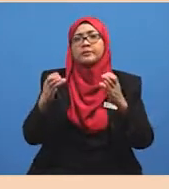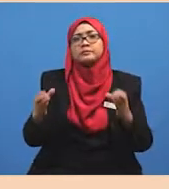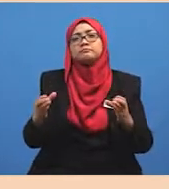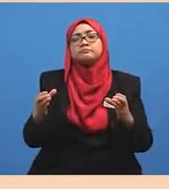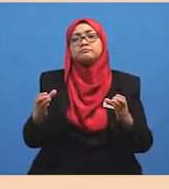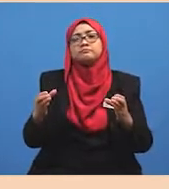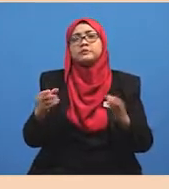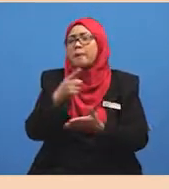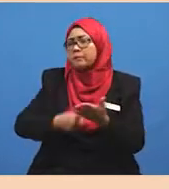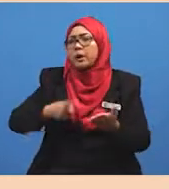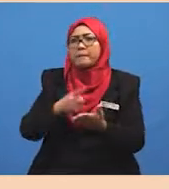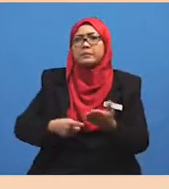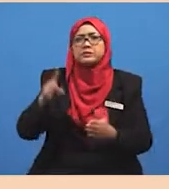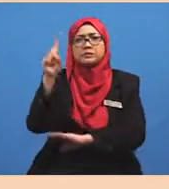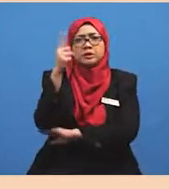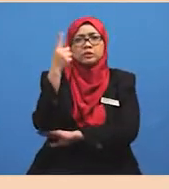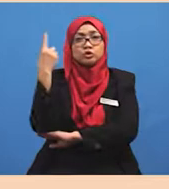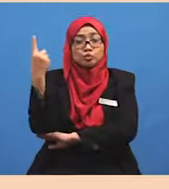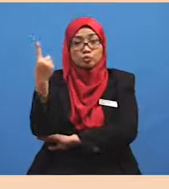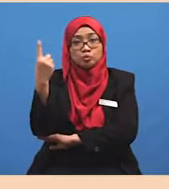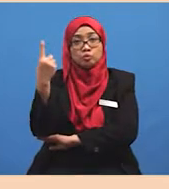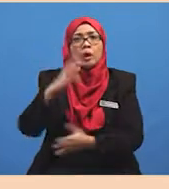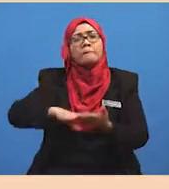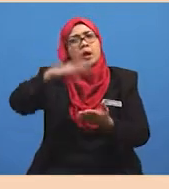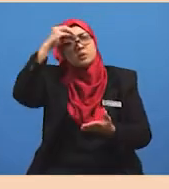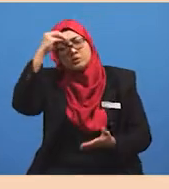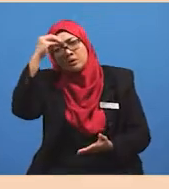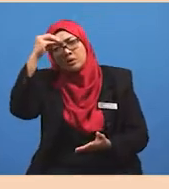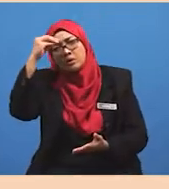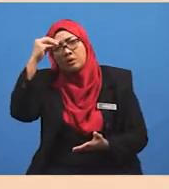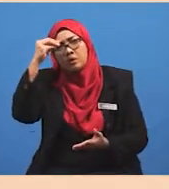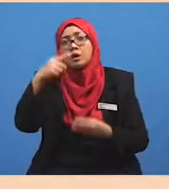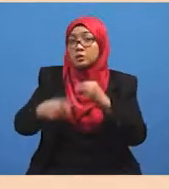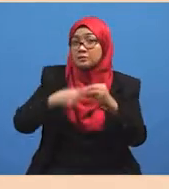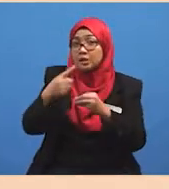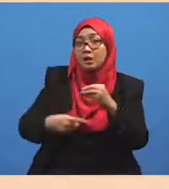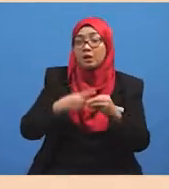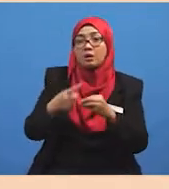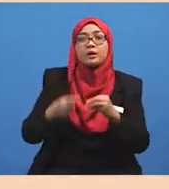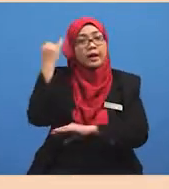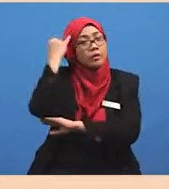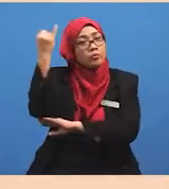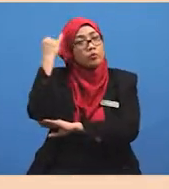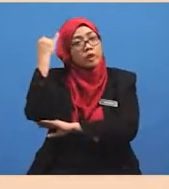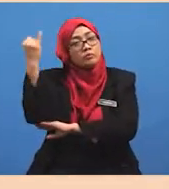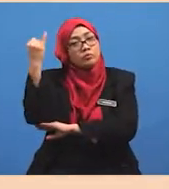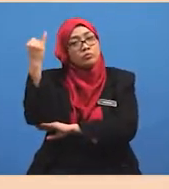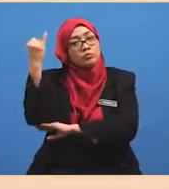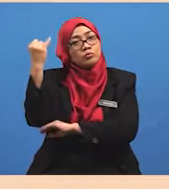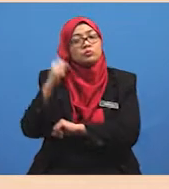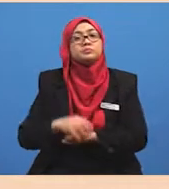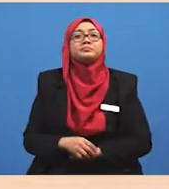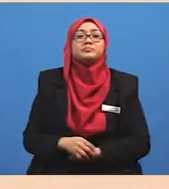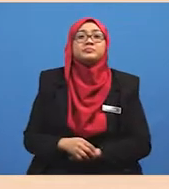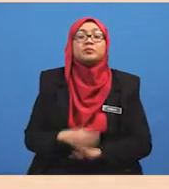mempelajari kaidah baharu Usahawan penjahit juga mestilah bijak mengambil